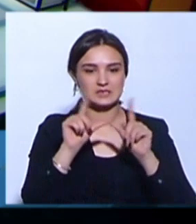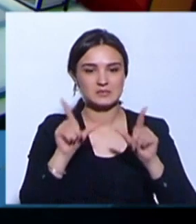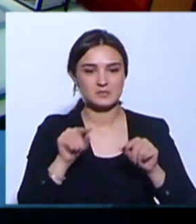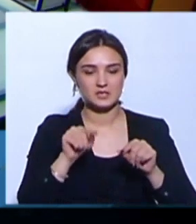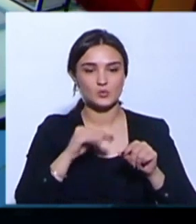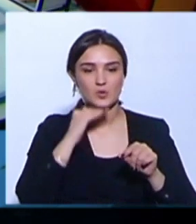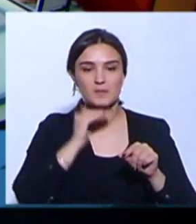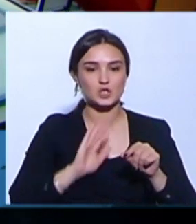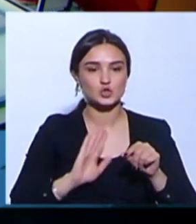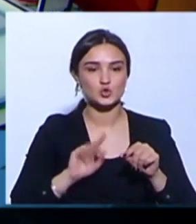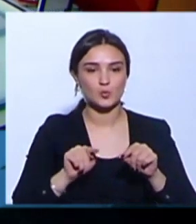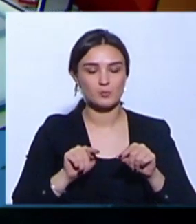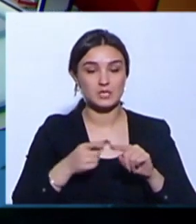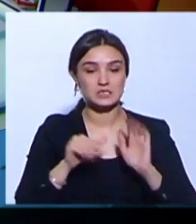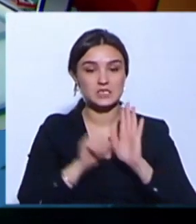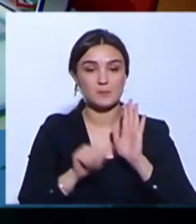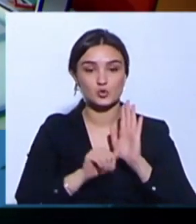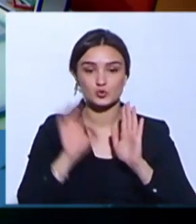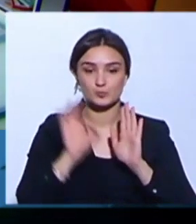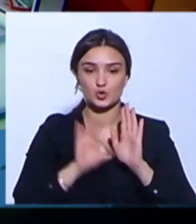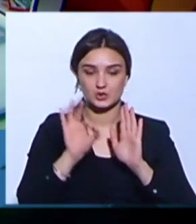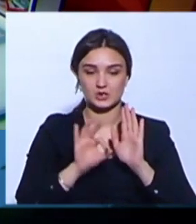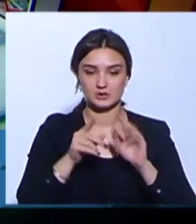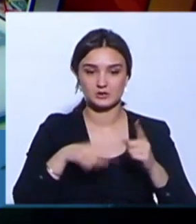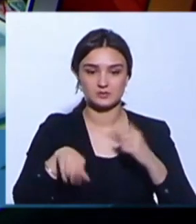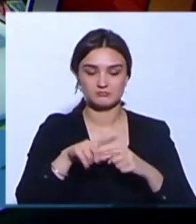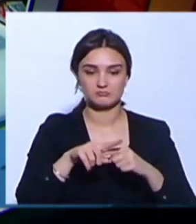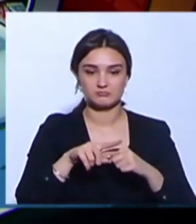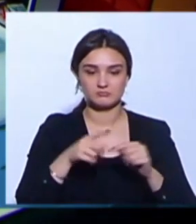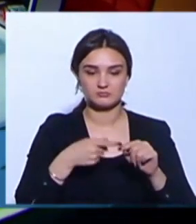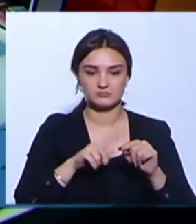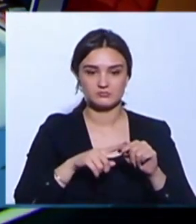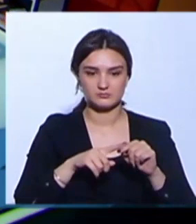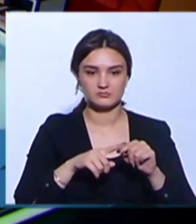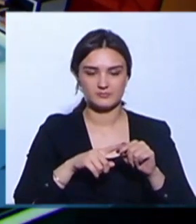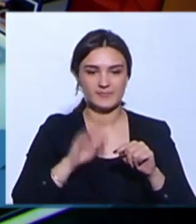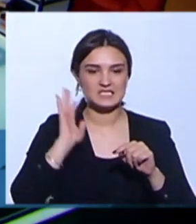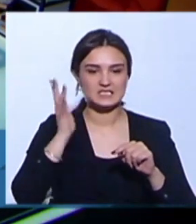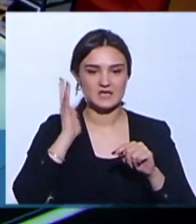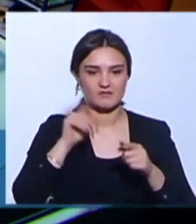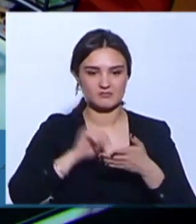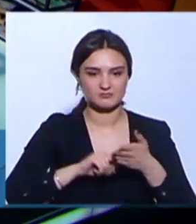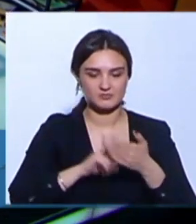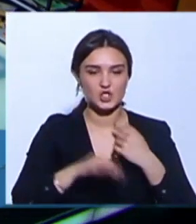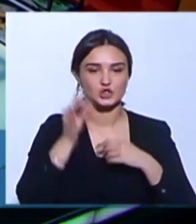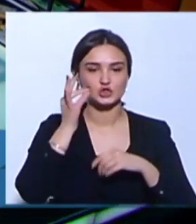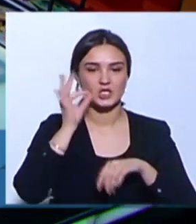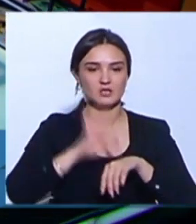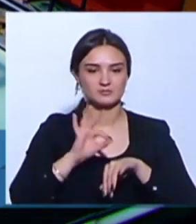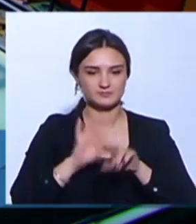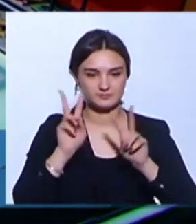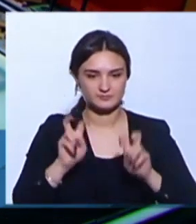თირკმლის უკმარისობამდე. 60%-მდე აღმოჩნდება, რომ ეს არის მაღალი არტერიული წნევა, შაქრიანი